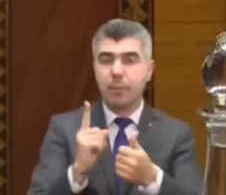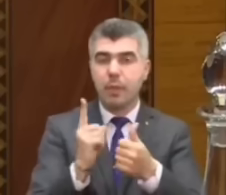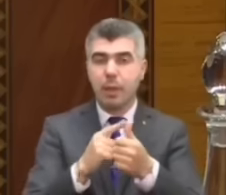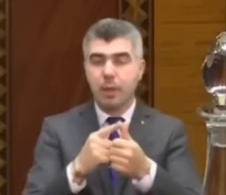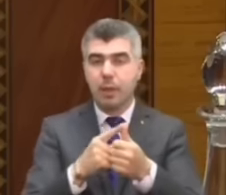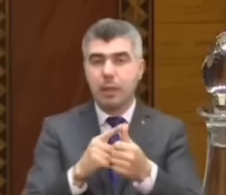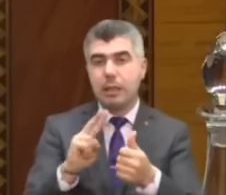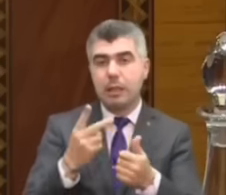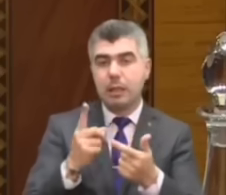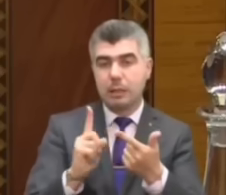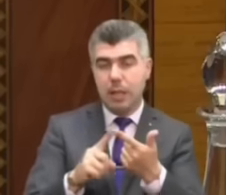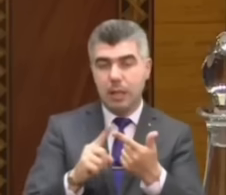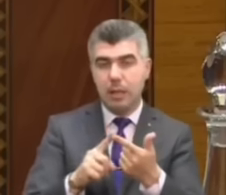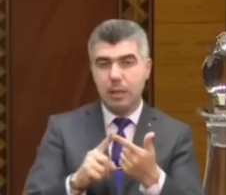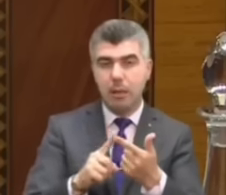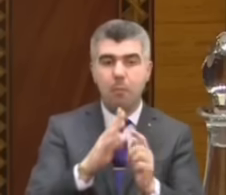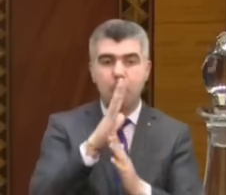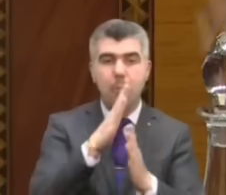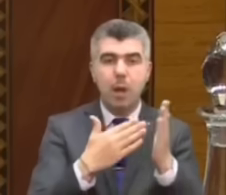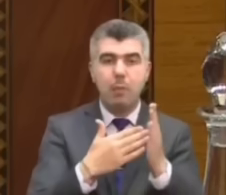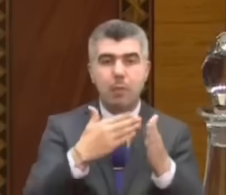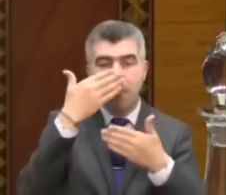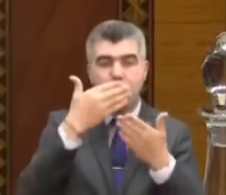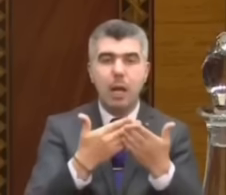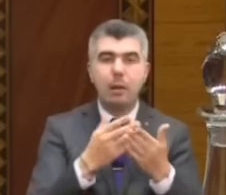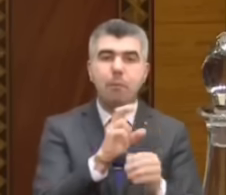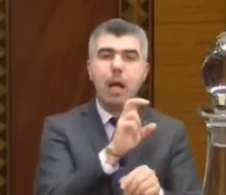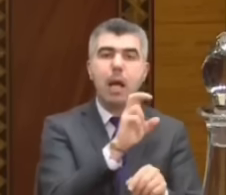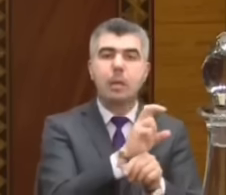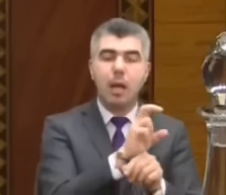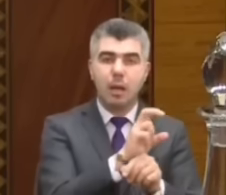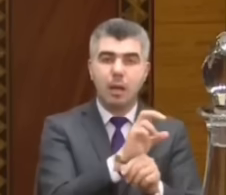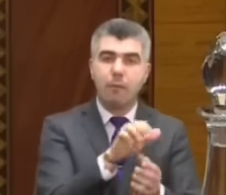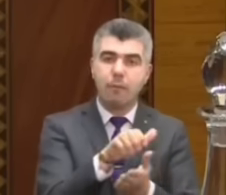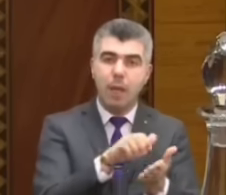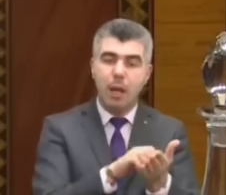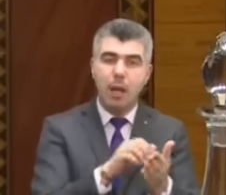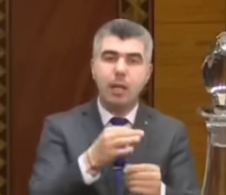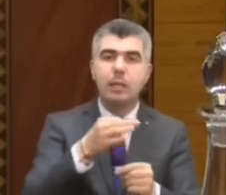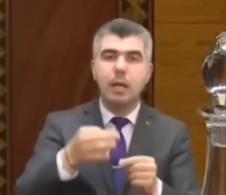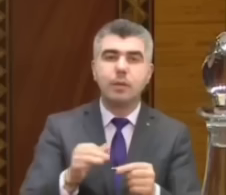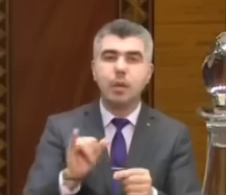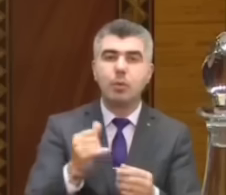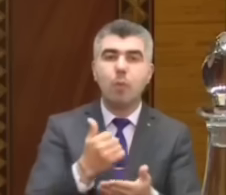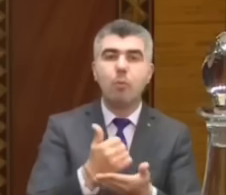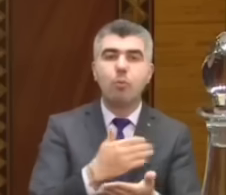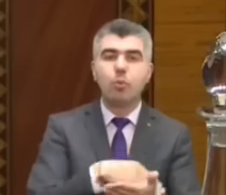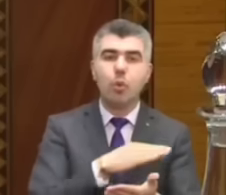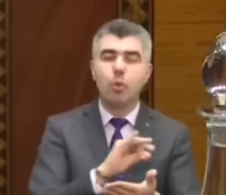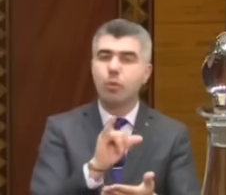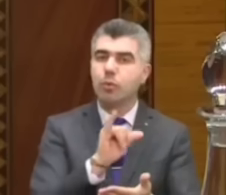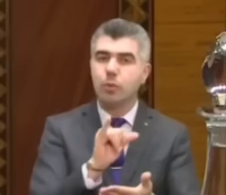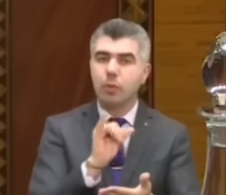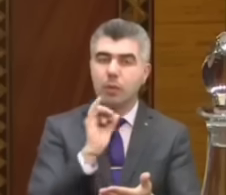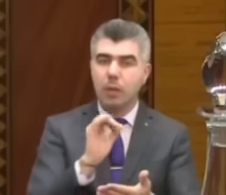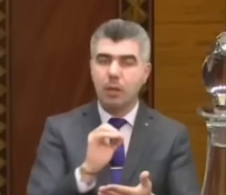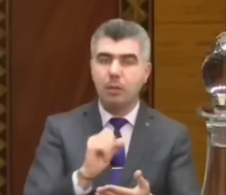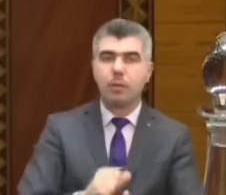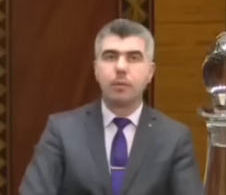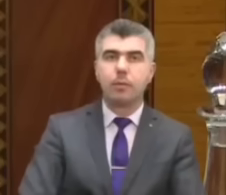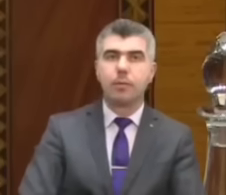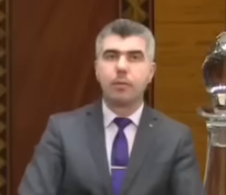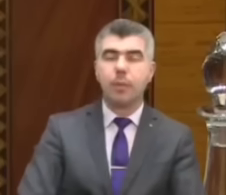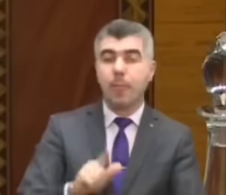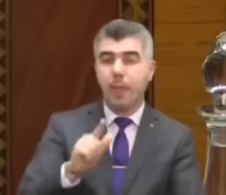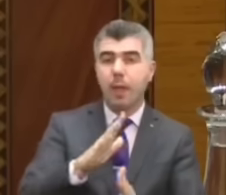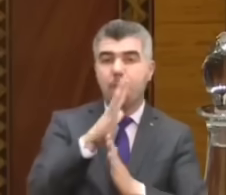هو مخطط المغرب الاخضر اللي كيتكامل مع هذا. شنو النتيجه؟ شكون اللي كان مسؤول عليها؟ شكون اللي مسؤول على هذه التركه؟ جا